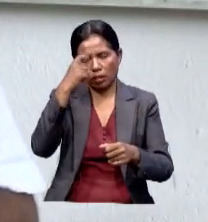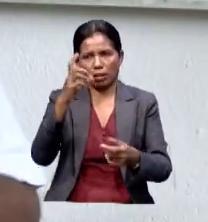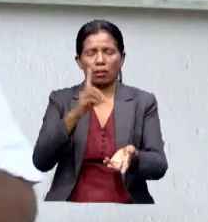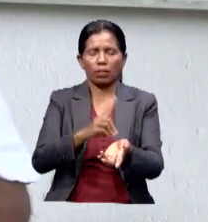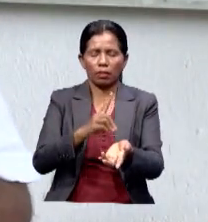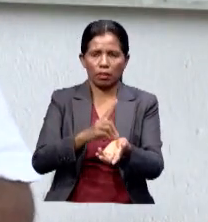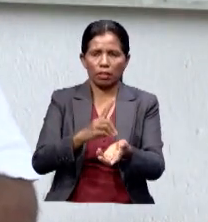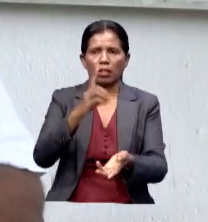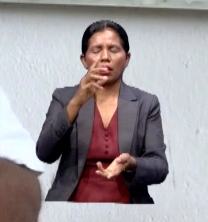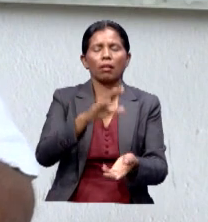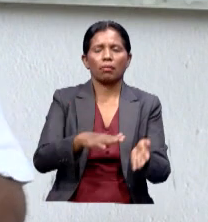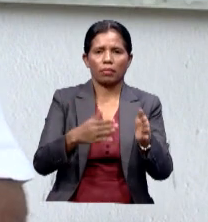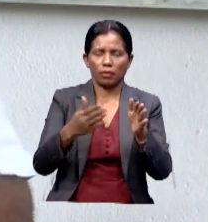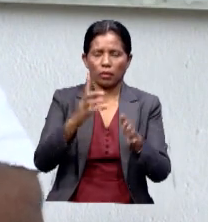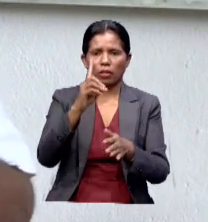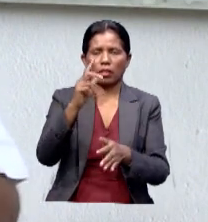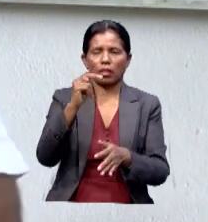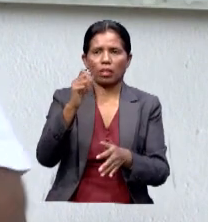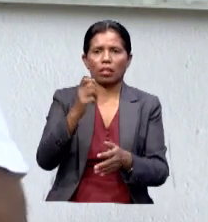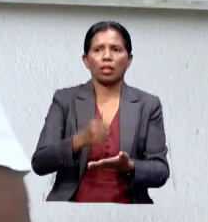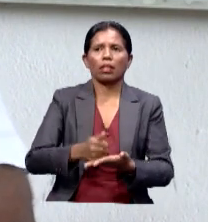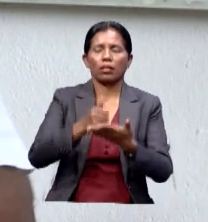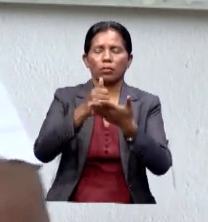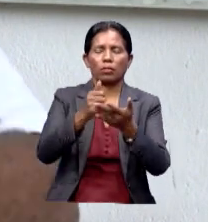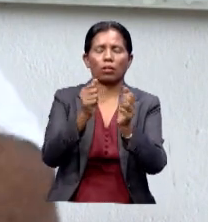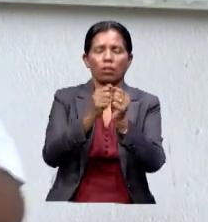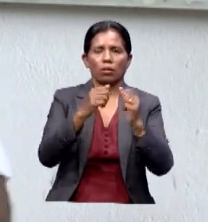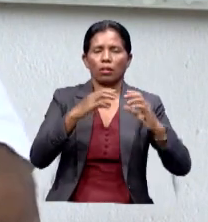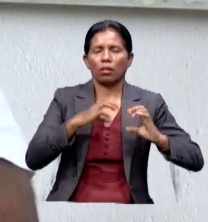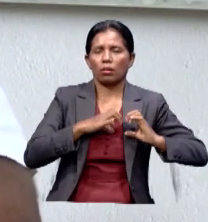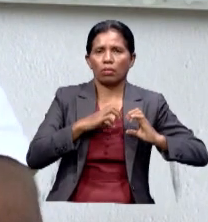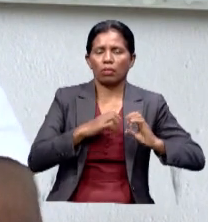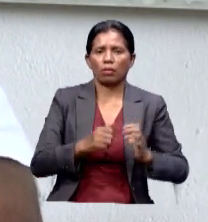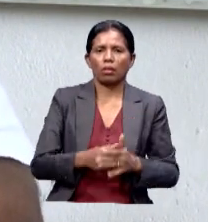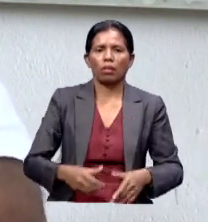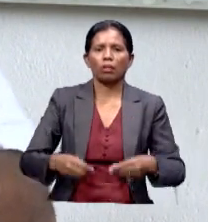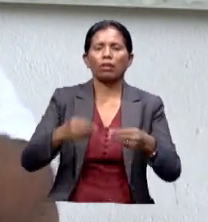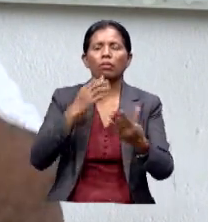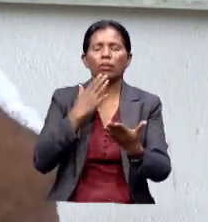dan doktor mate bian halo atendimentus ni hofuan halo empatia